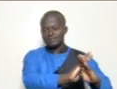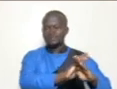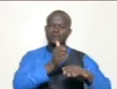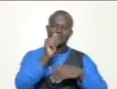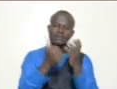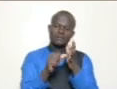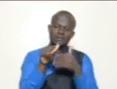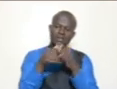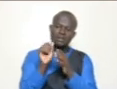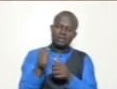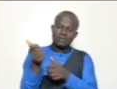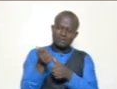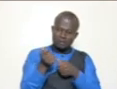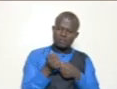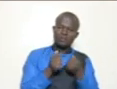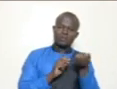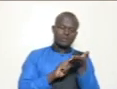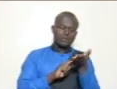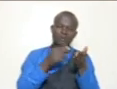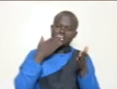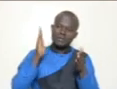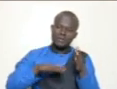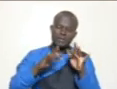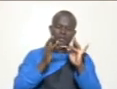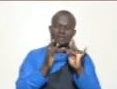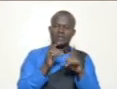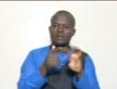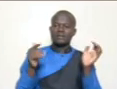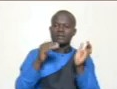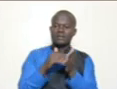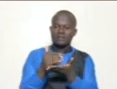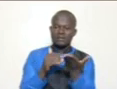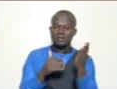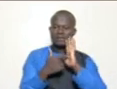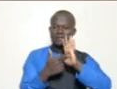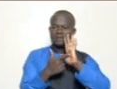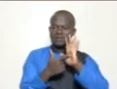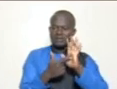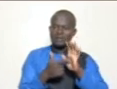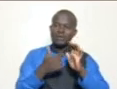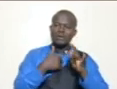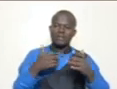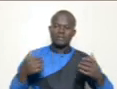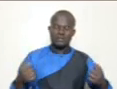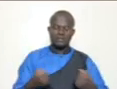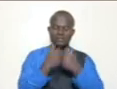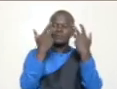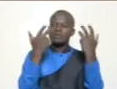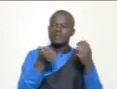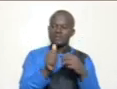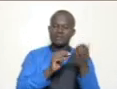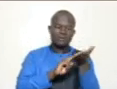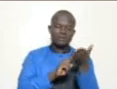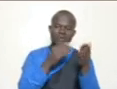bibazo byakururwa n'ikoreshwa rya internet ariko nanone itugaragariza uwagizweho ingaruka n'iryo